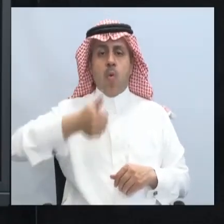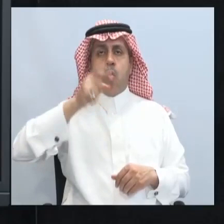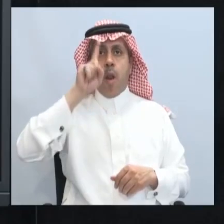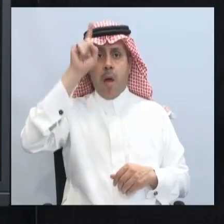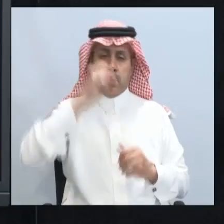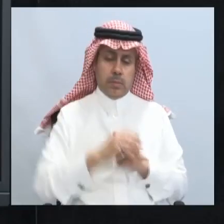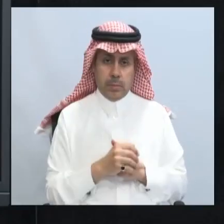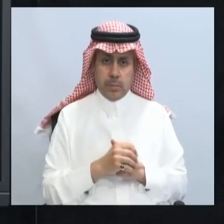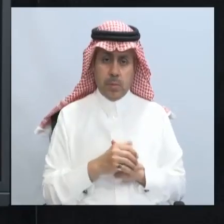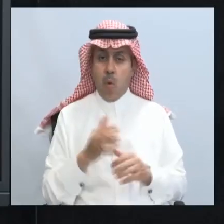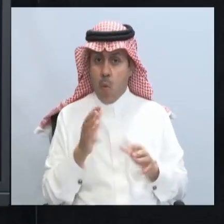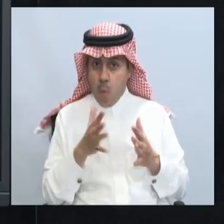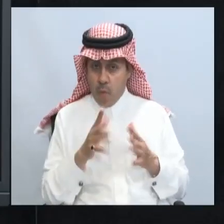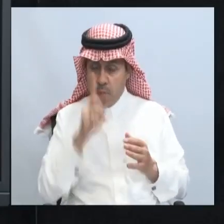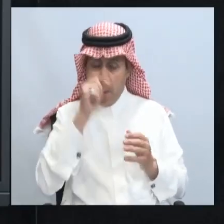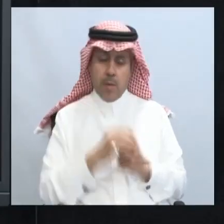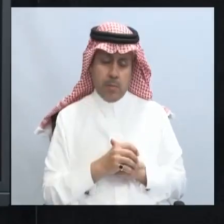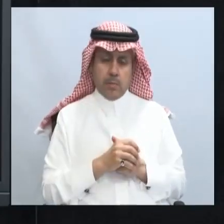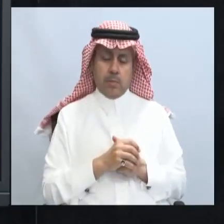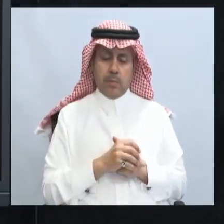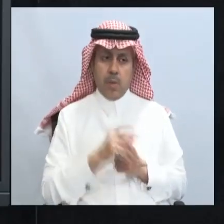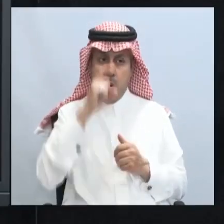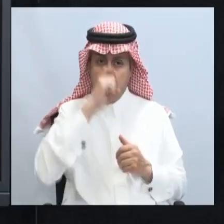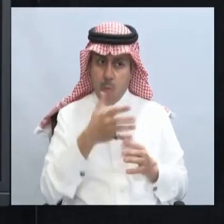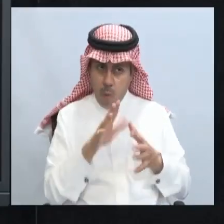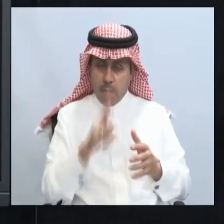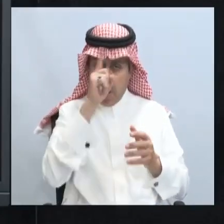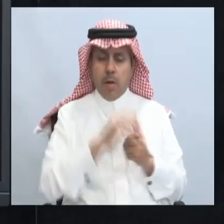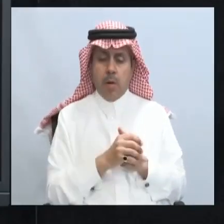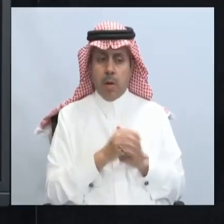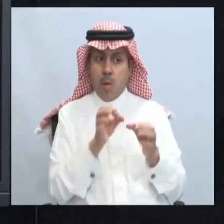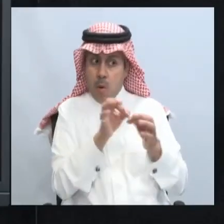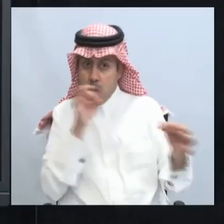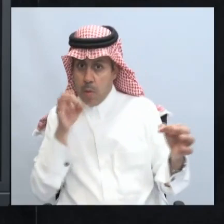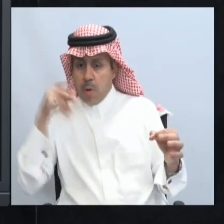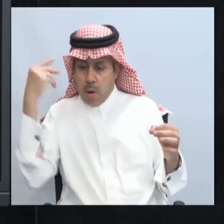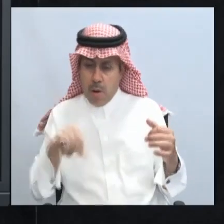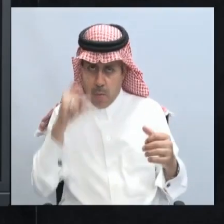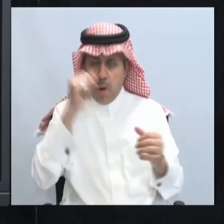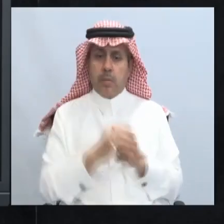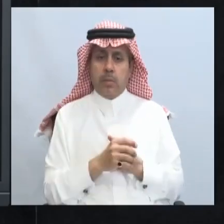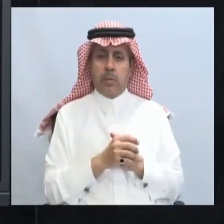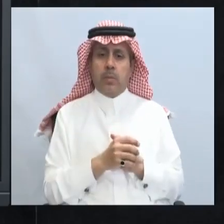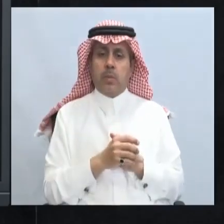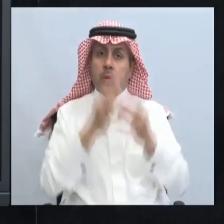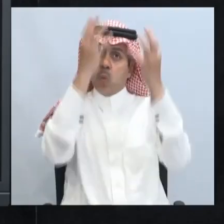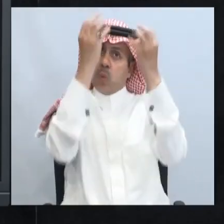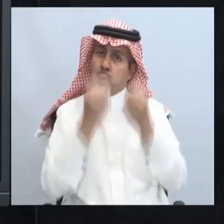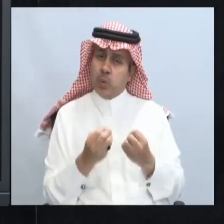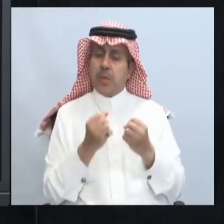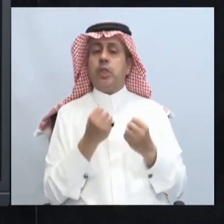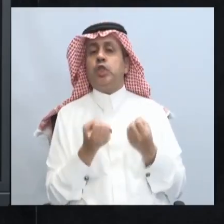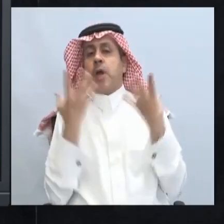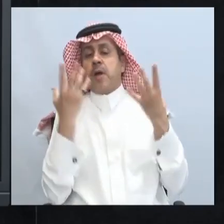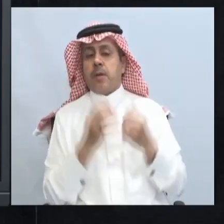بان يخاف من الله عز وجل ويحذر من عقابه ويرجو ويرجو ما عنده من الجنه